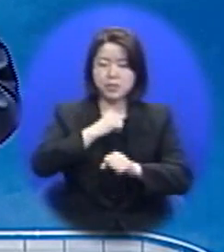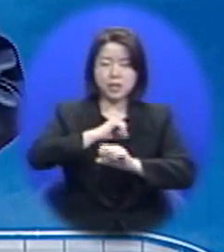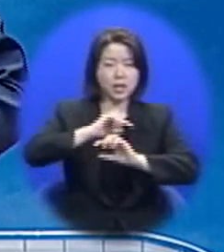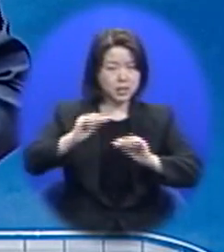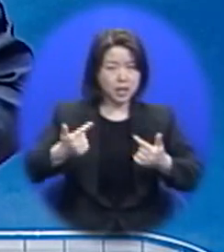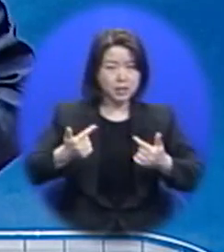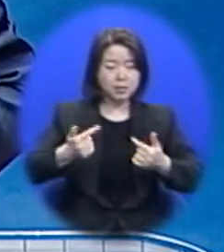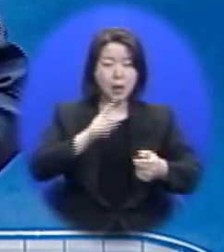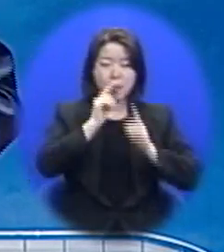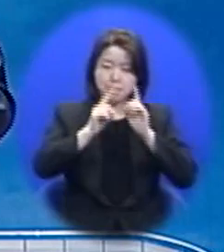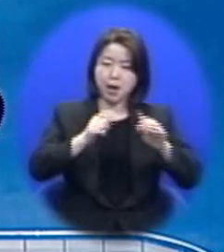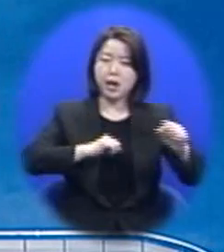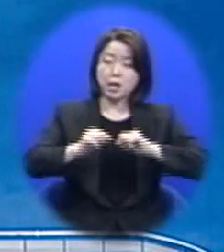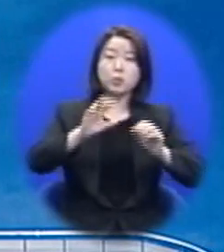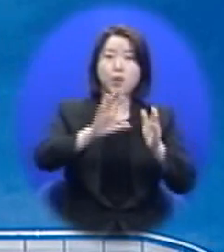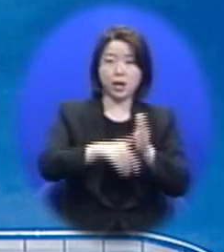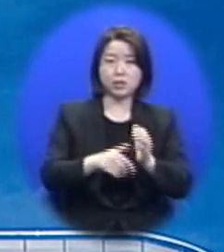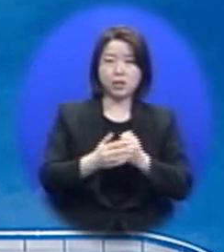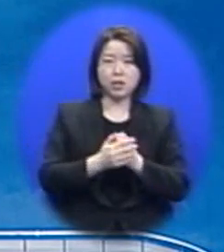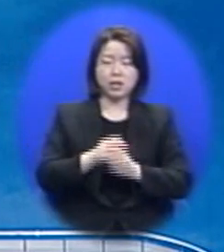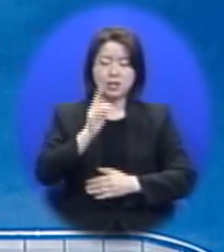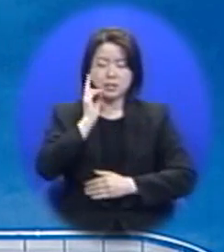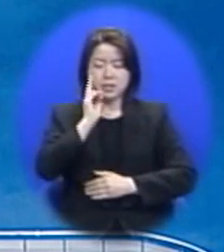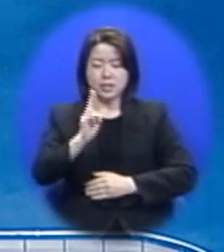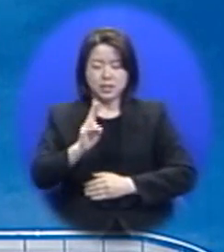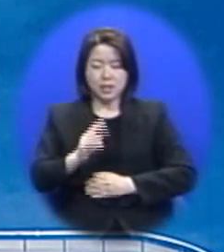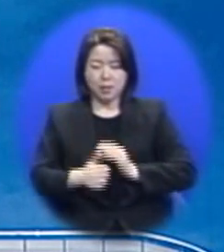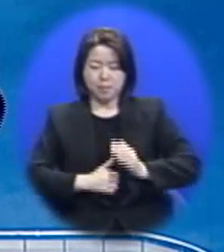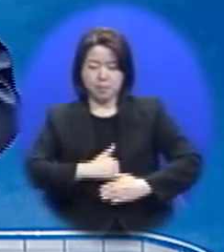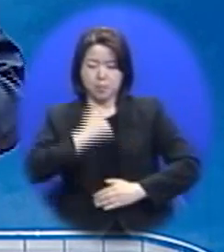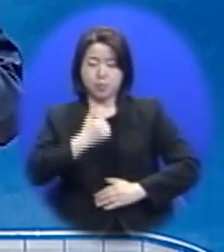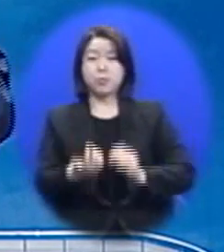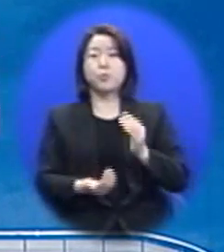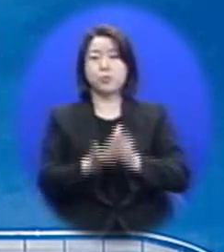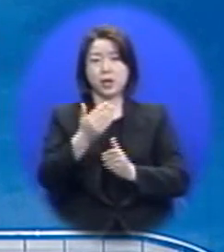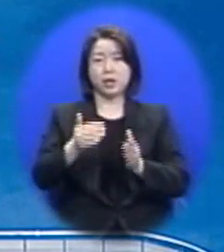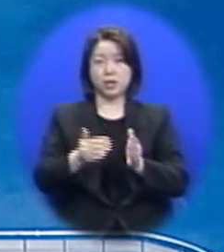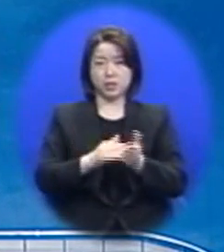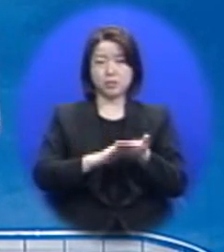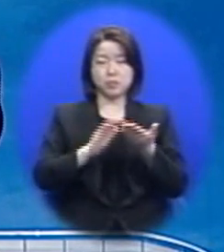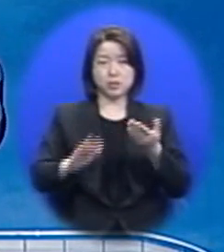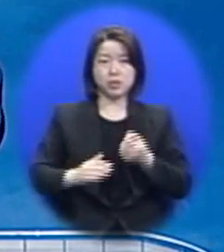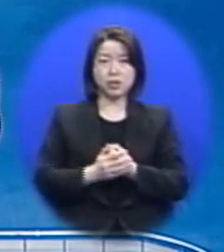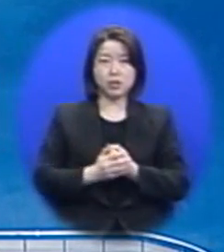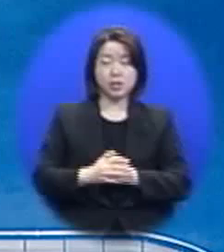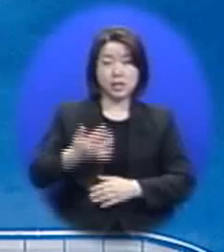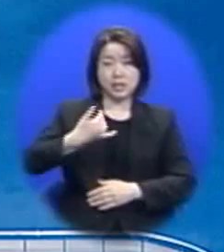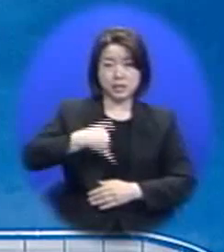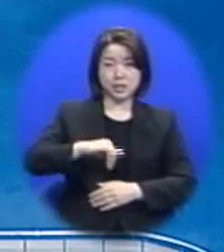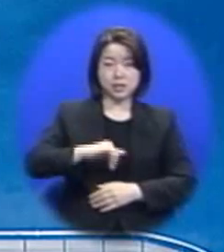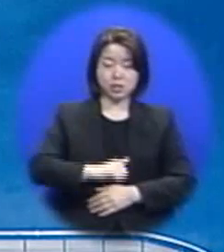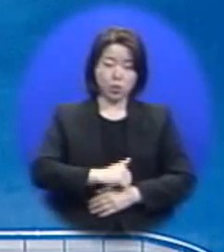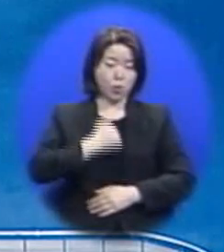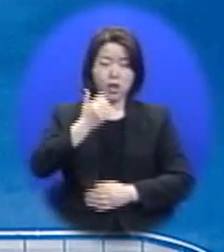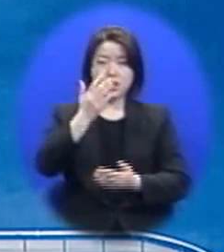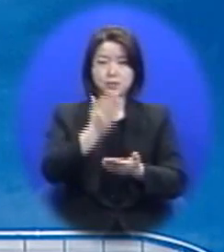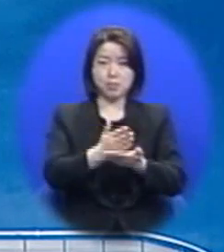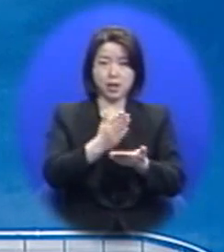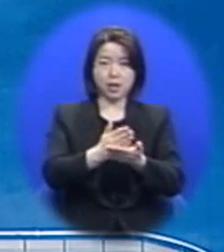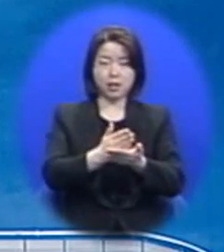때 극심한 분노가 생깁니다. 자녀들을 화내게 하지 마라.